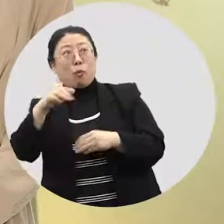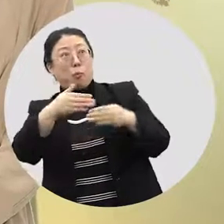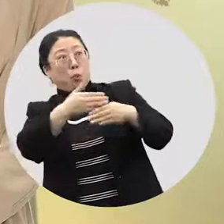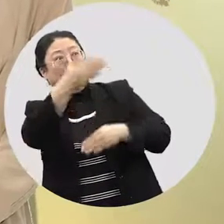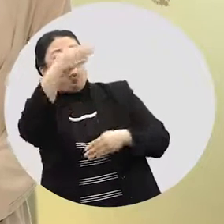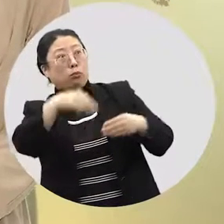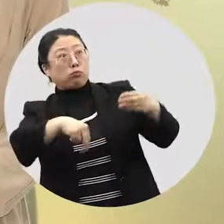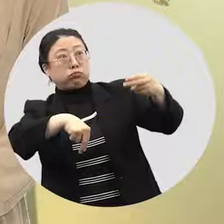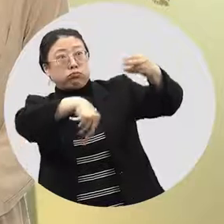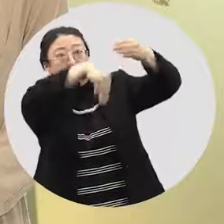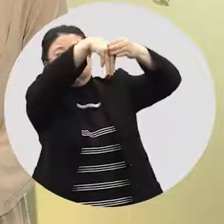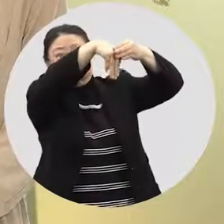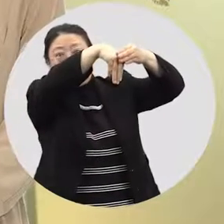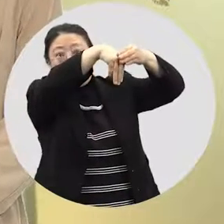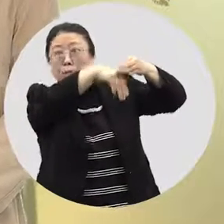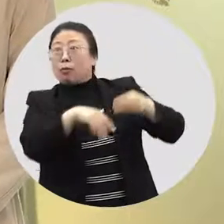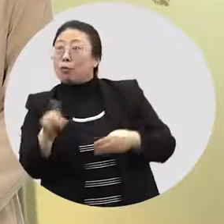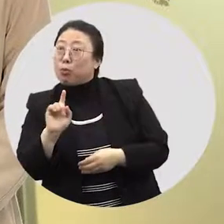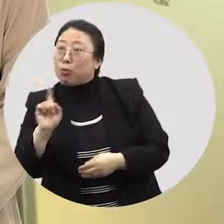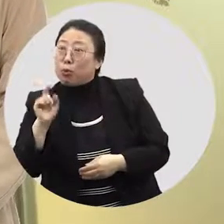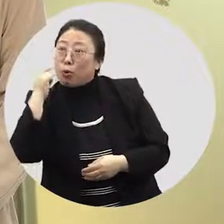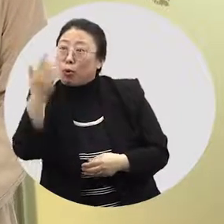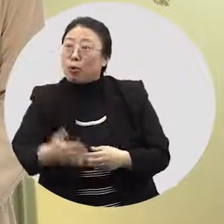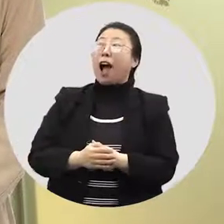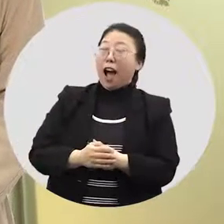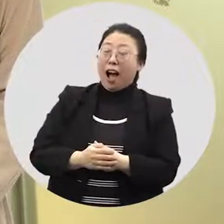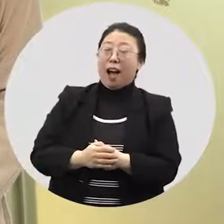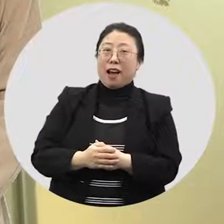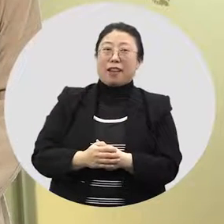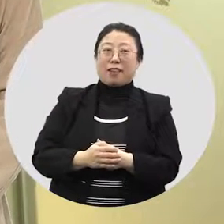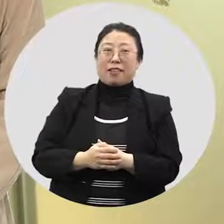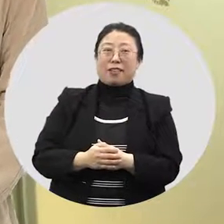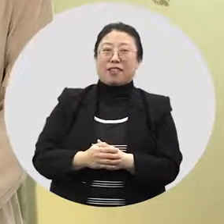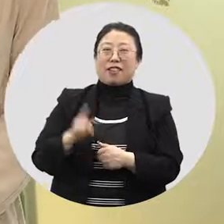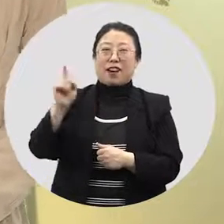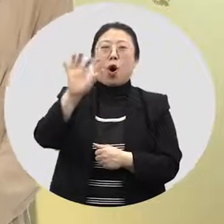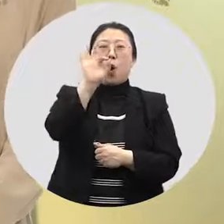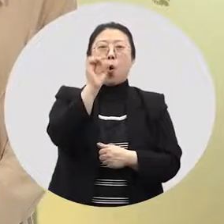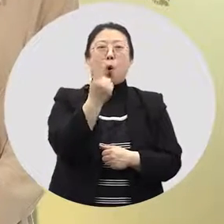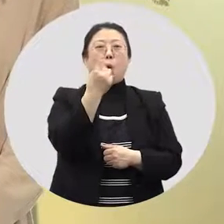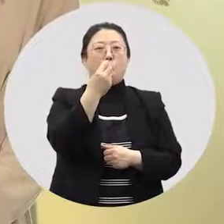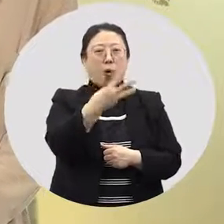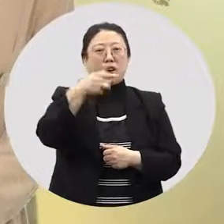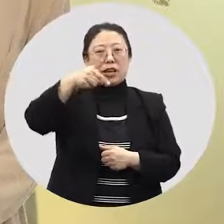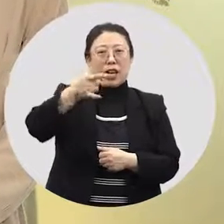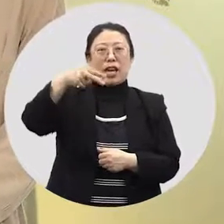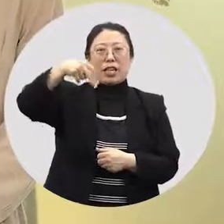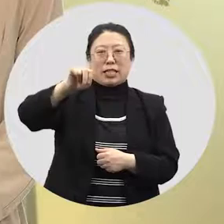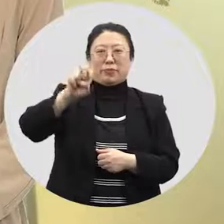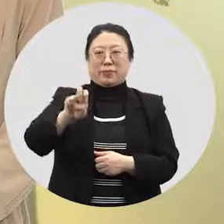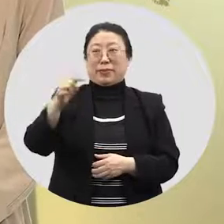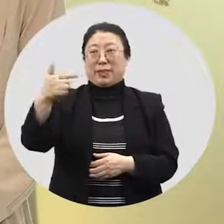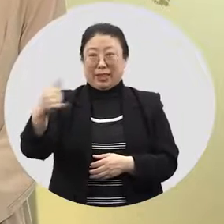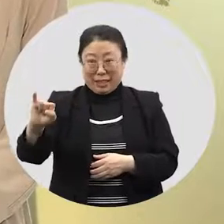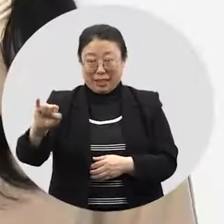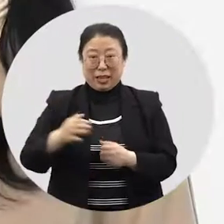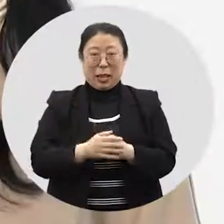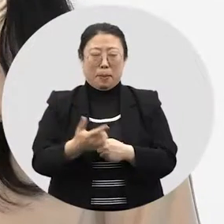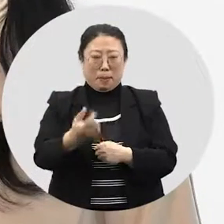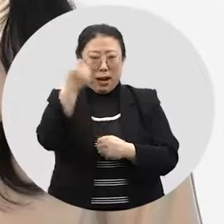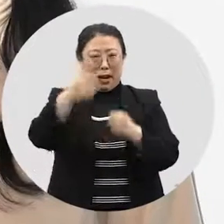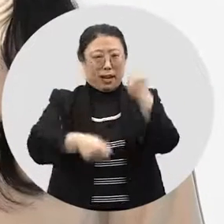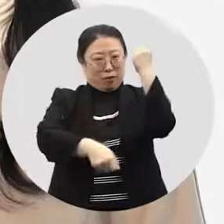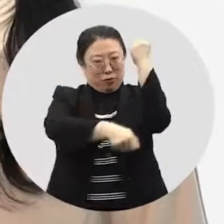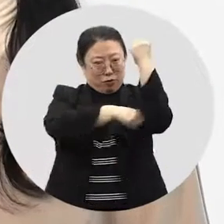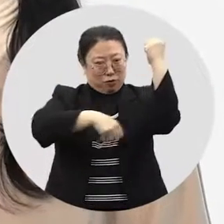선생님 저쪽 벽에 걸려 있는 건 뭔가요 아 이건 월계심이에요